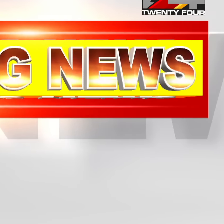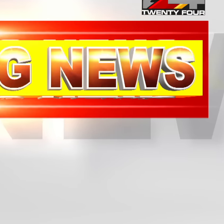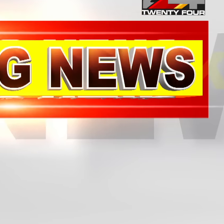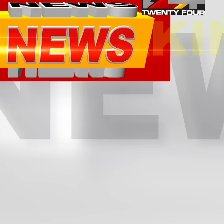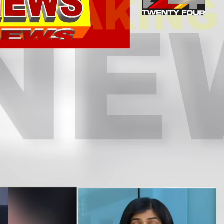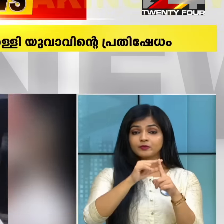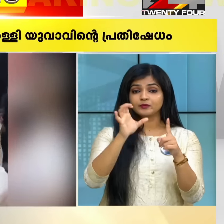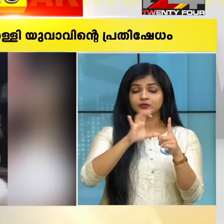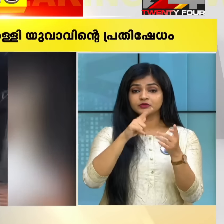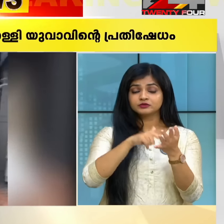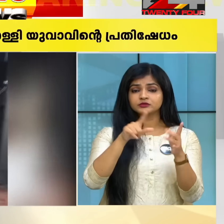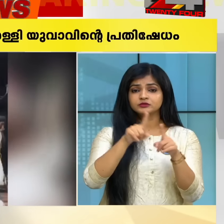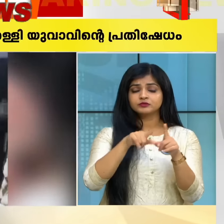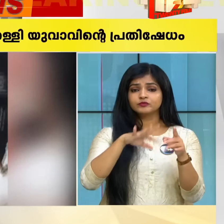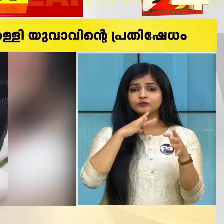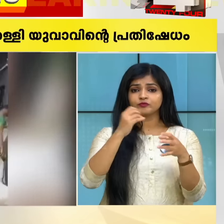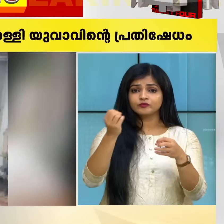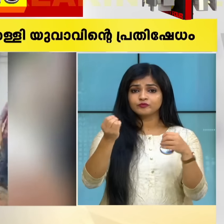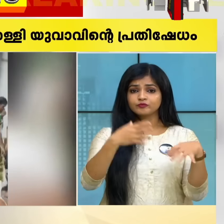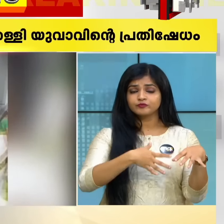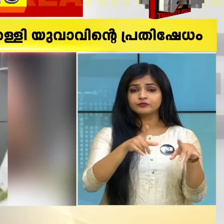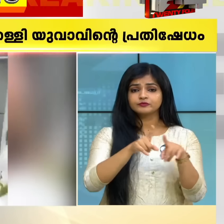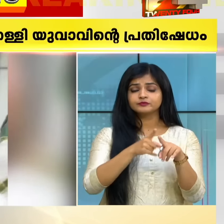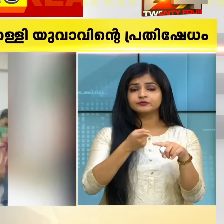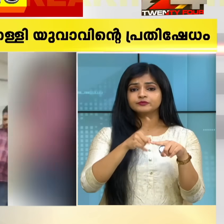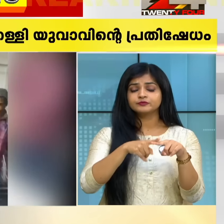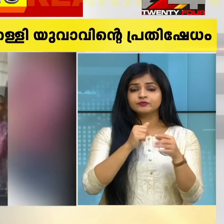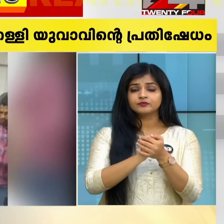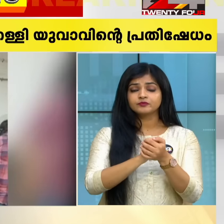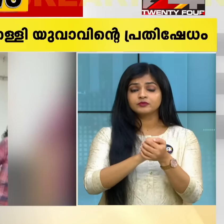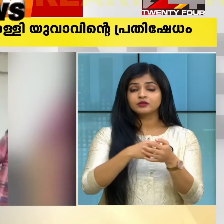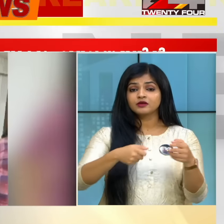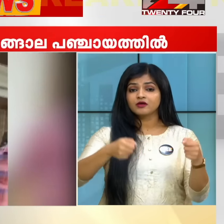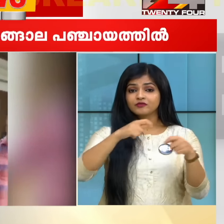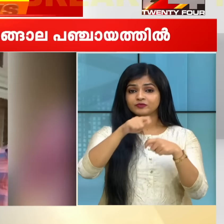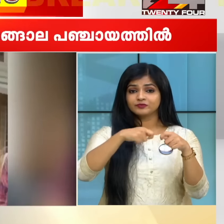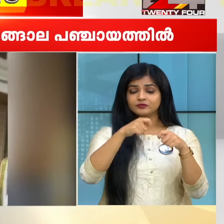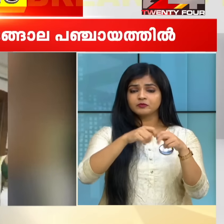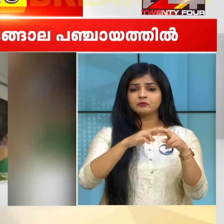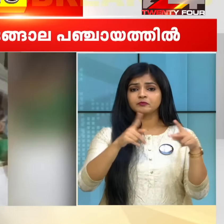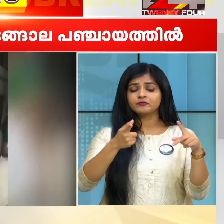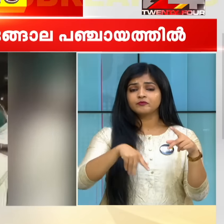നിങ്ങളും അനുഭവിക്കുന്ന പറഞ്ഞ് ഞങ്ങളുടെ മുമ്പിലേക്ക് വലിച്ചെറിയാണ് ചെയ്തത്. അതിന്റെ കവർ പൊട്ടി വേസ്റ്റ് വെള്ളം എല്ലാം ഒഴുകിക്കൊണ്ടിരിക്കുകയാണ്.